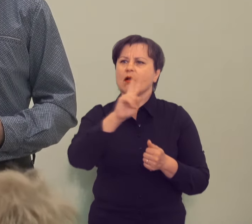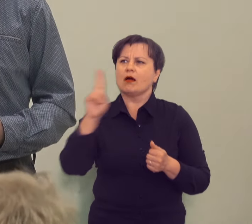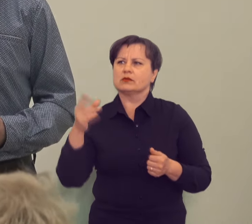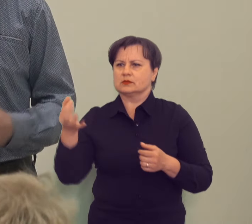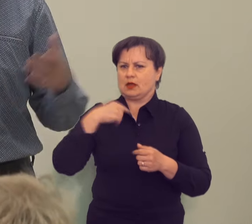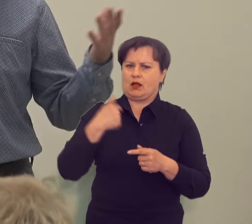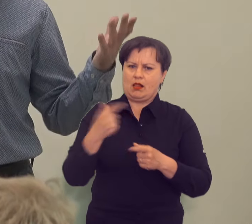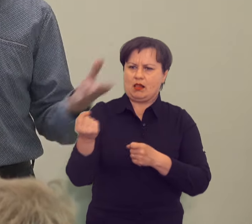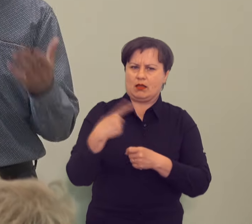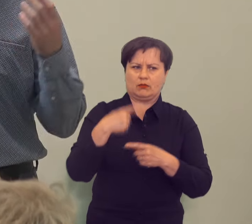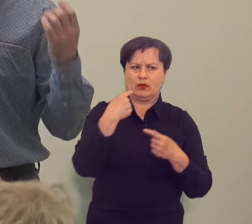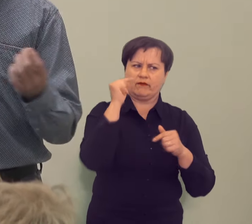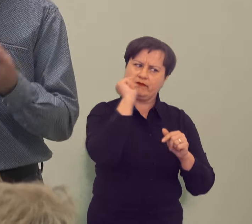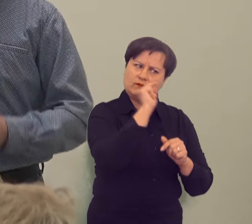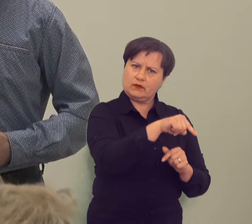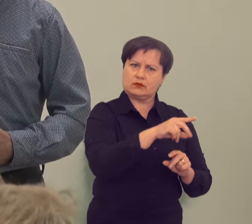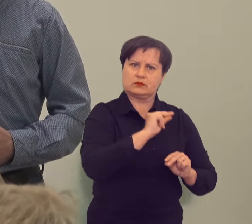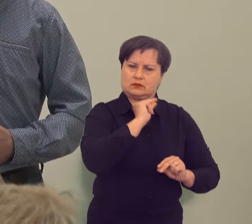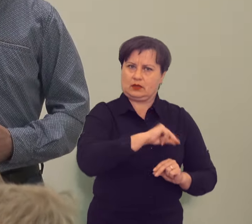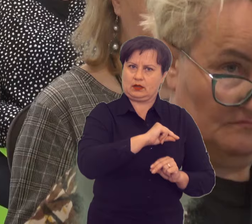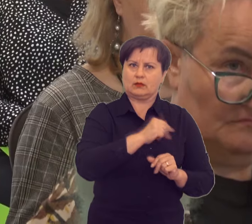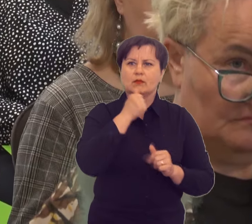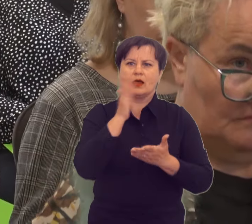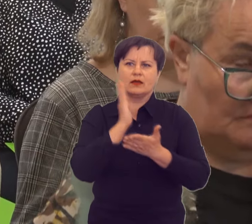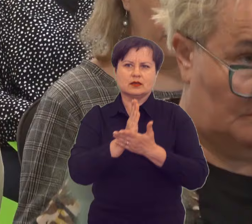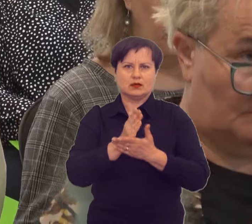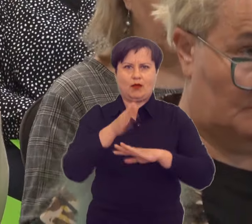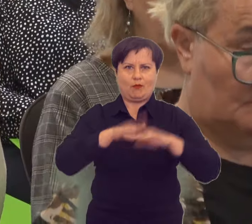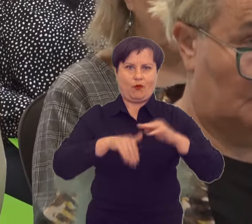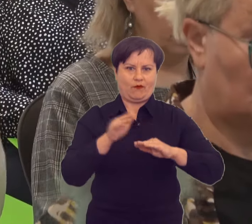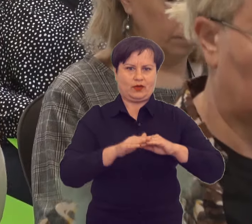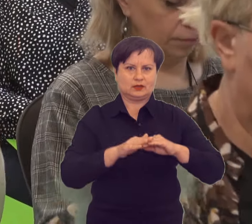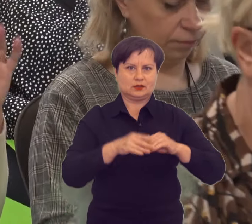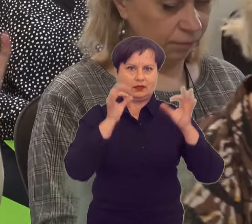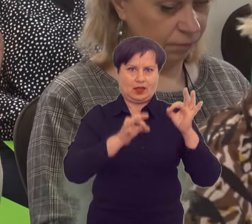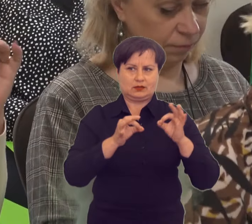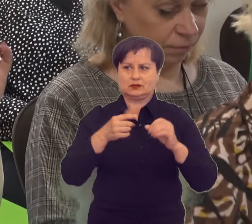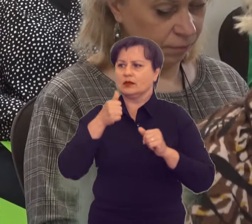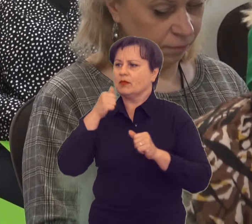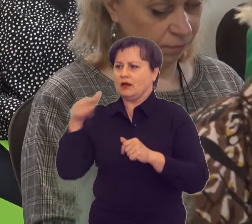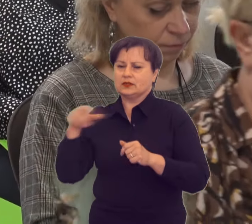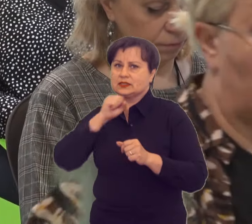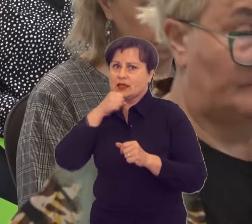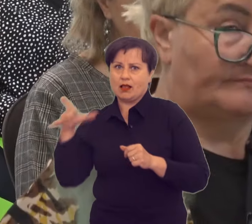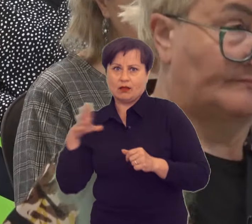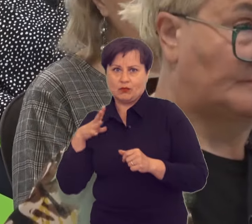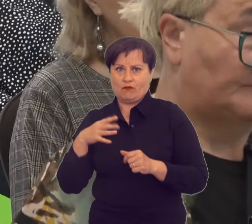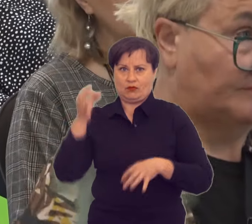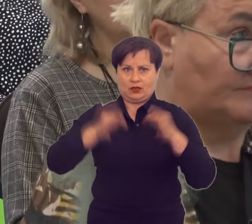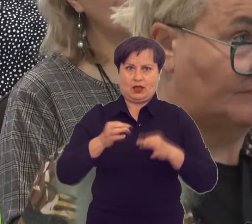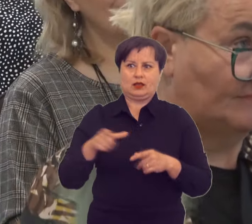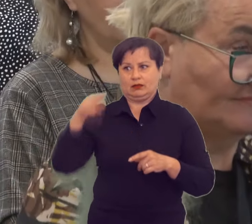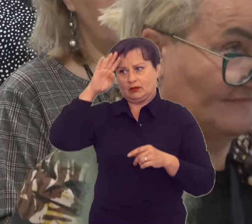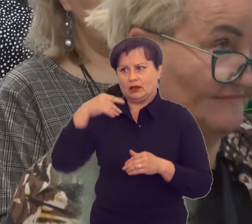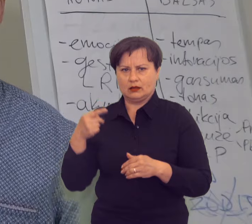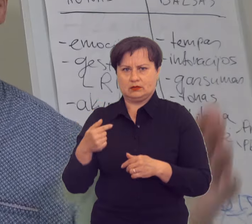kad kažkas įteigė man, kad aš turiu dirbti tą ir tą darbą, pavyzdžiui, būna tokios profesijos kaip teisininkas, tai va, senelis